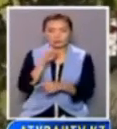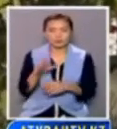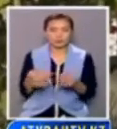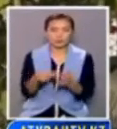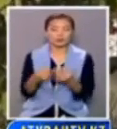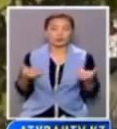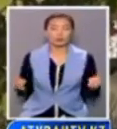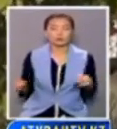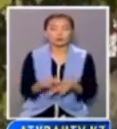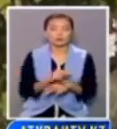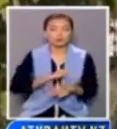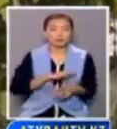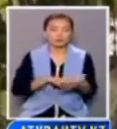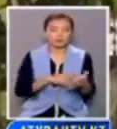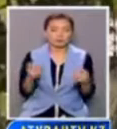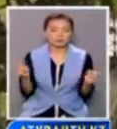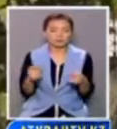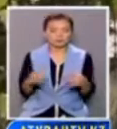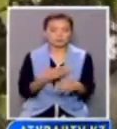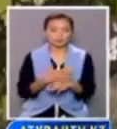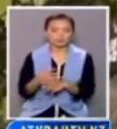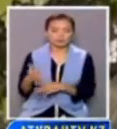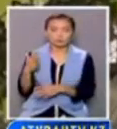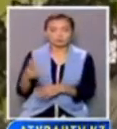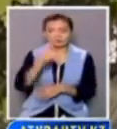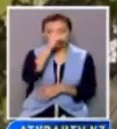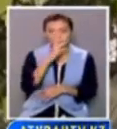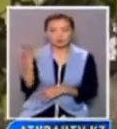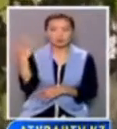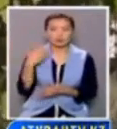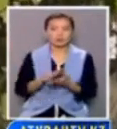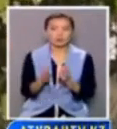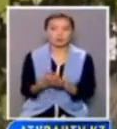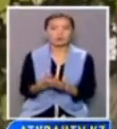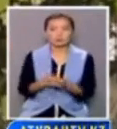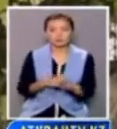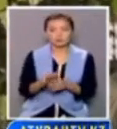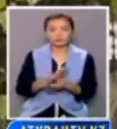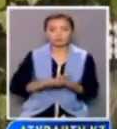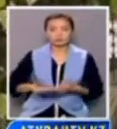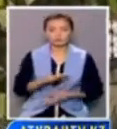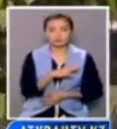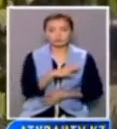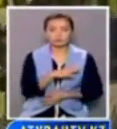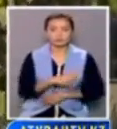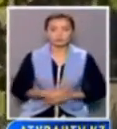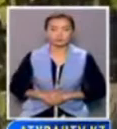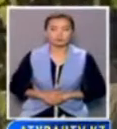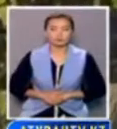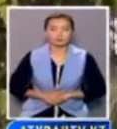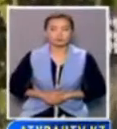она ведет свою работу соответствии с графиком месяц назад эта организация уже очищала берег от зарослей камыша